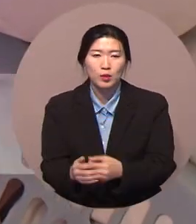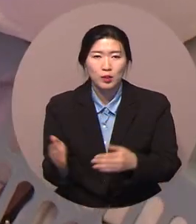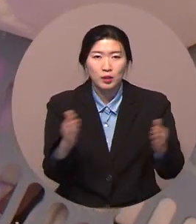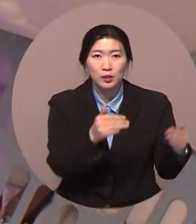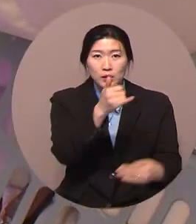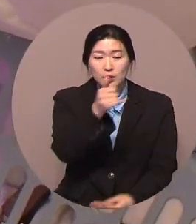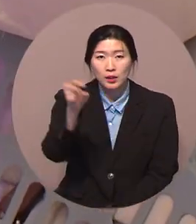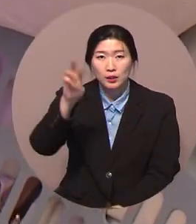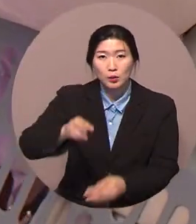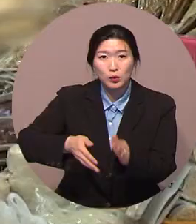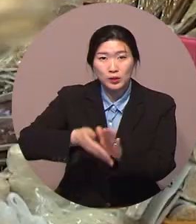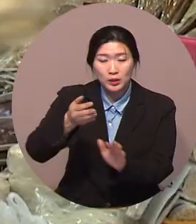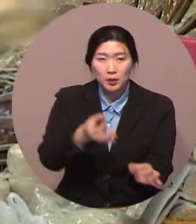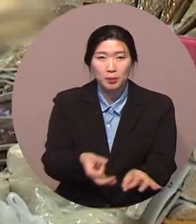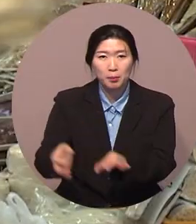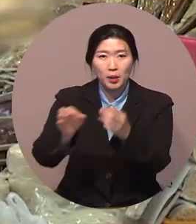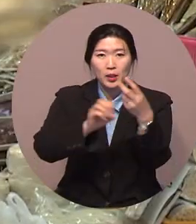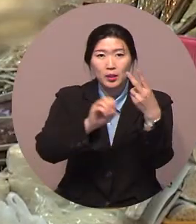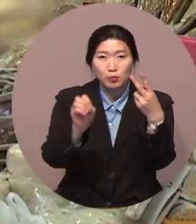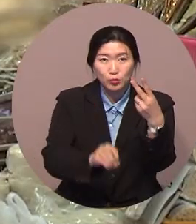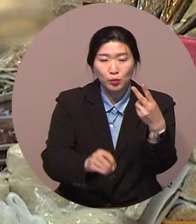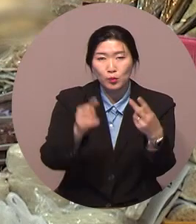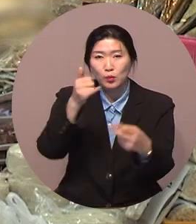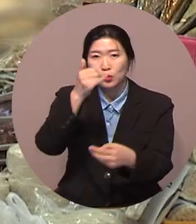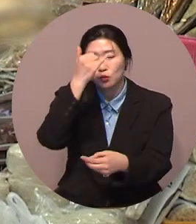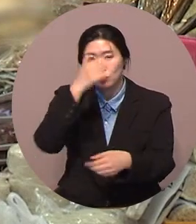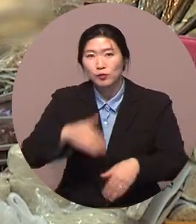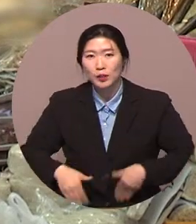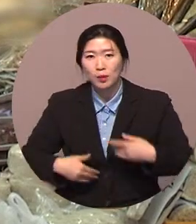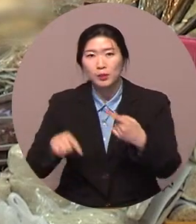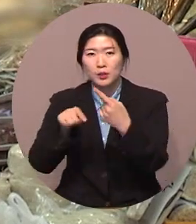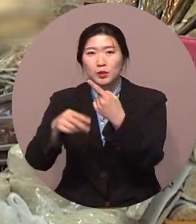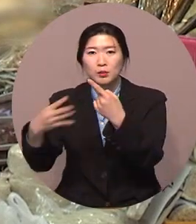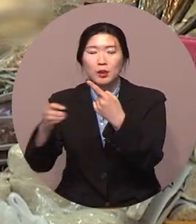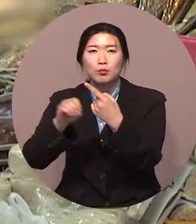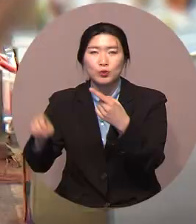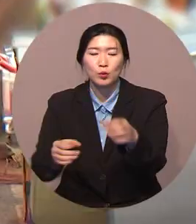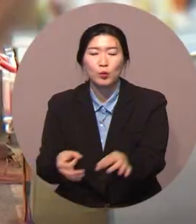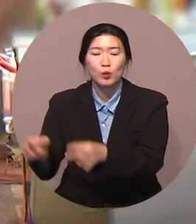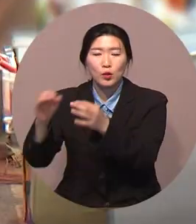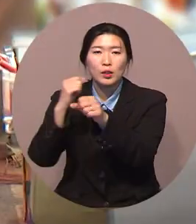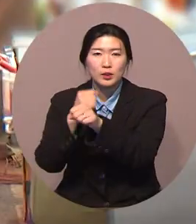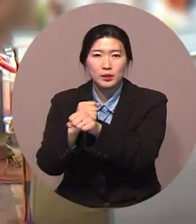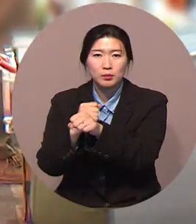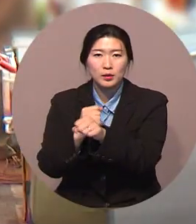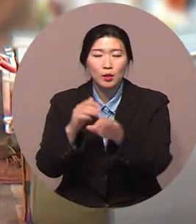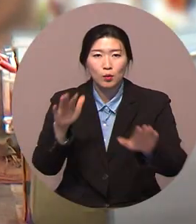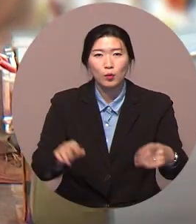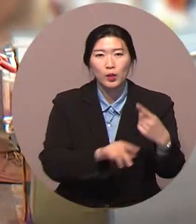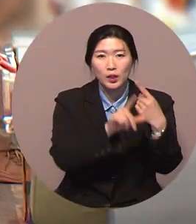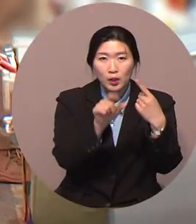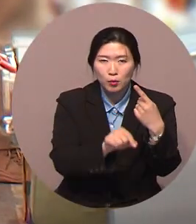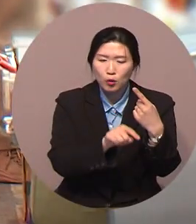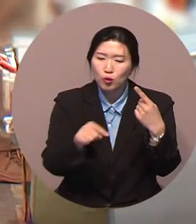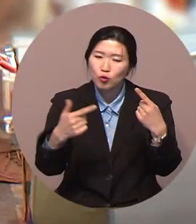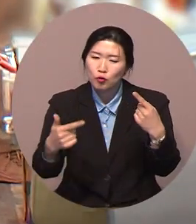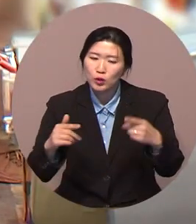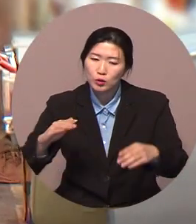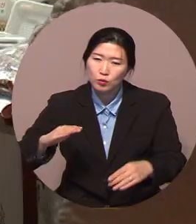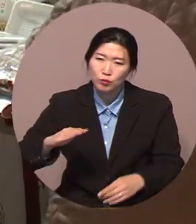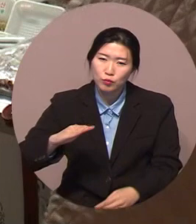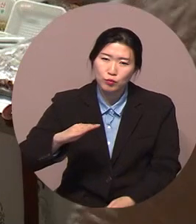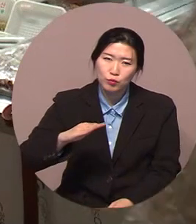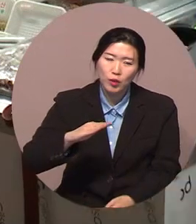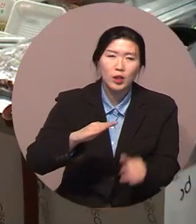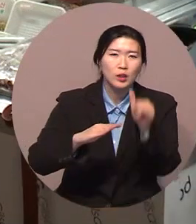같은 기간 2% 충남은 1.4% 올랐는데 지역 소비자 물가 지수는 올 상반 까지 둔화된 상승